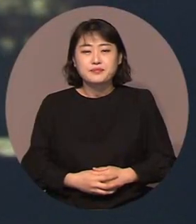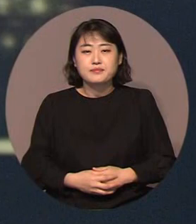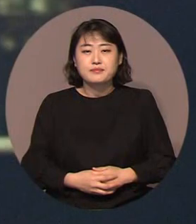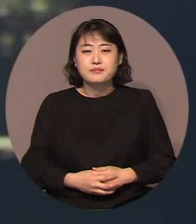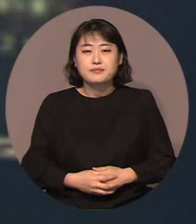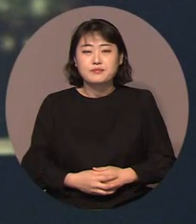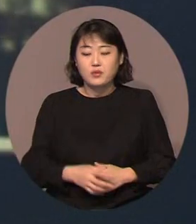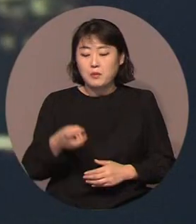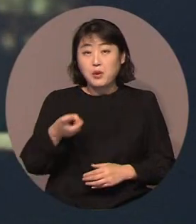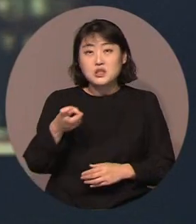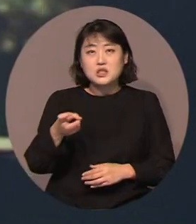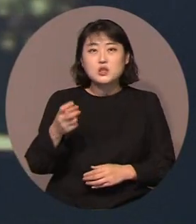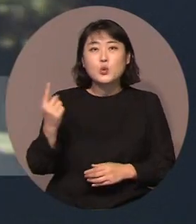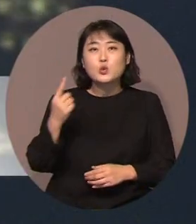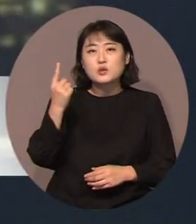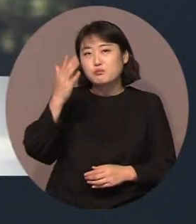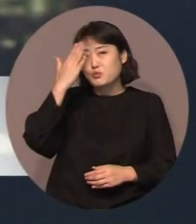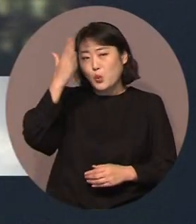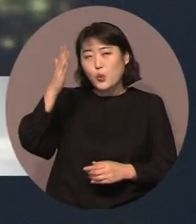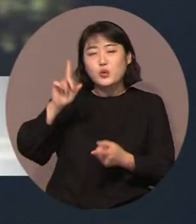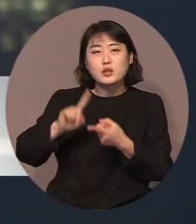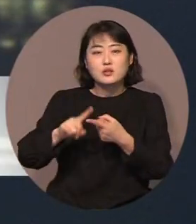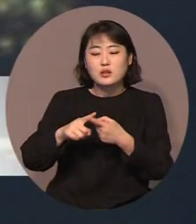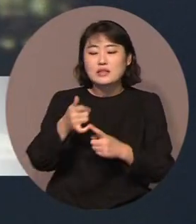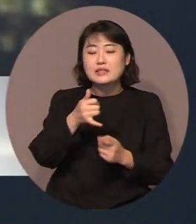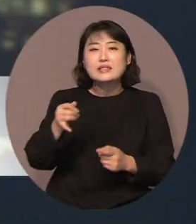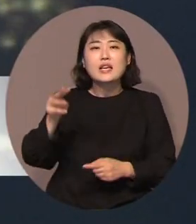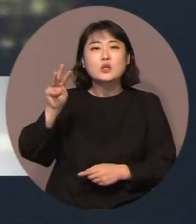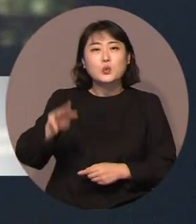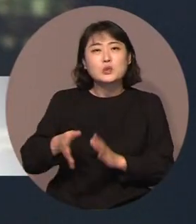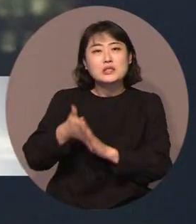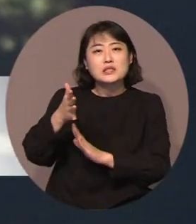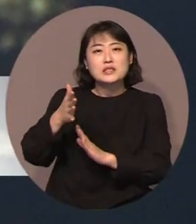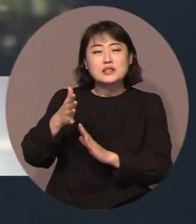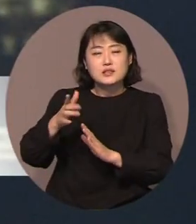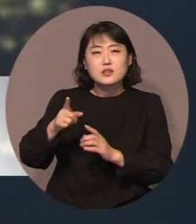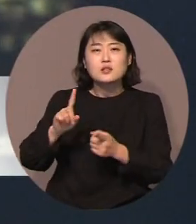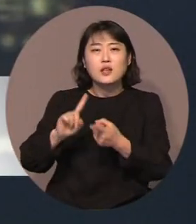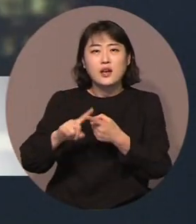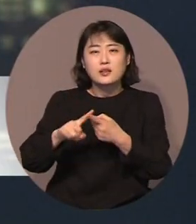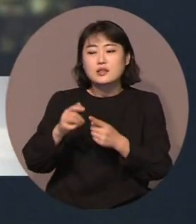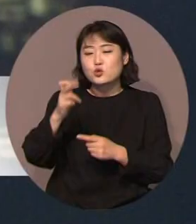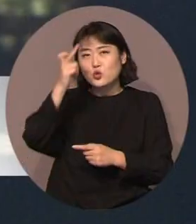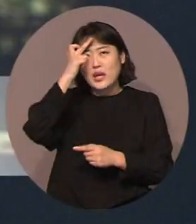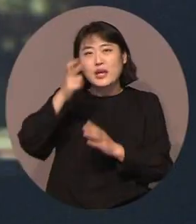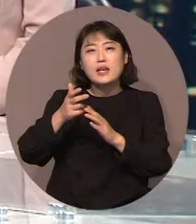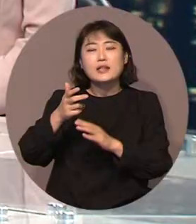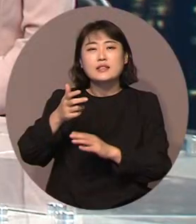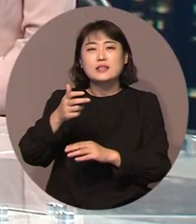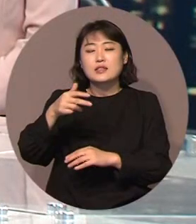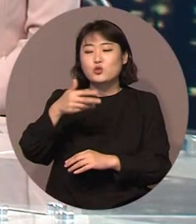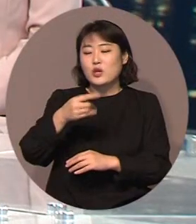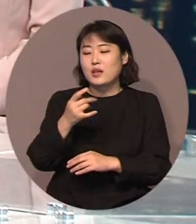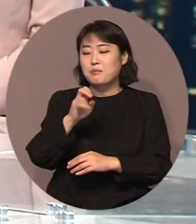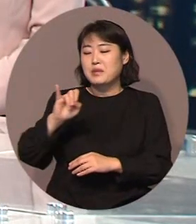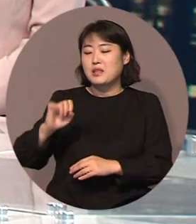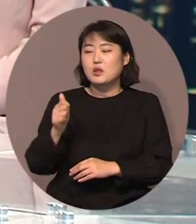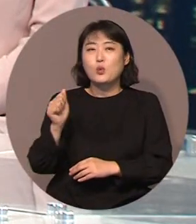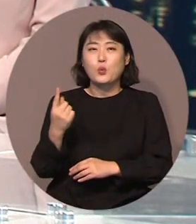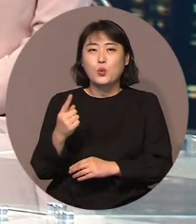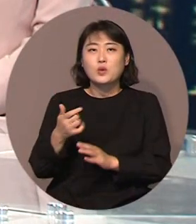네, 그럼 버스 요금 무료화를 비롯한 세종시의 교통체계 혁신 방안에 대해서 최민호 세종시장님 직접 모시고 보다 자세한